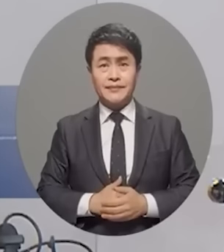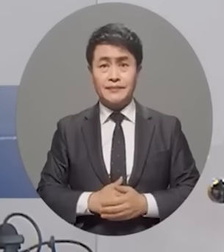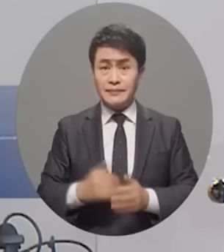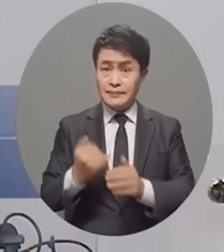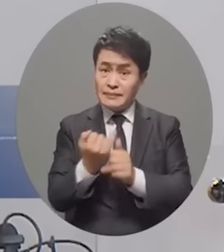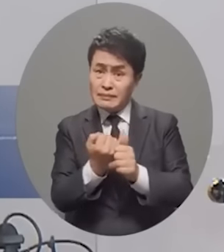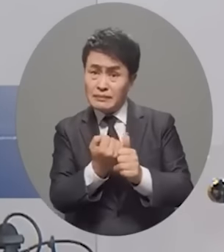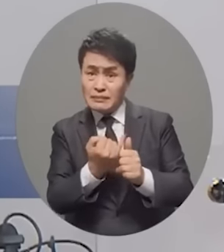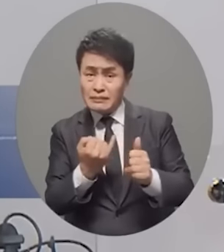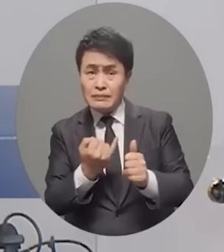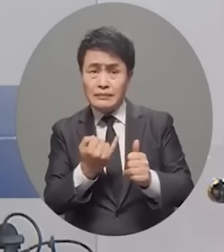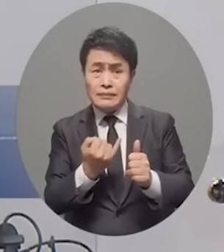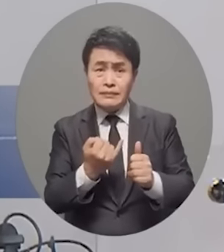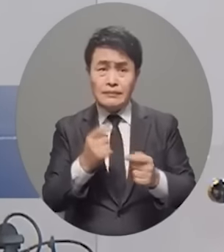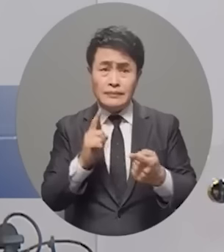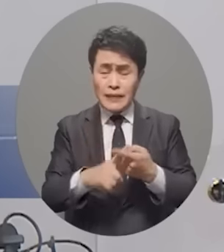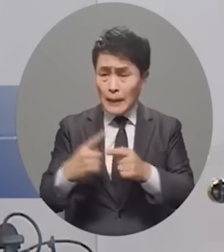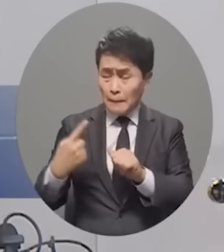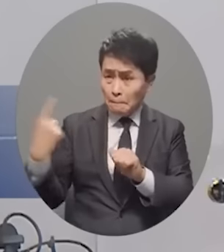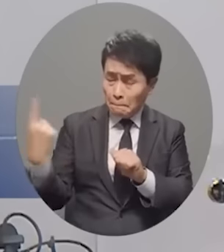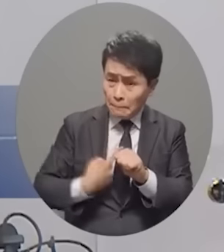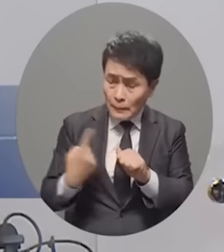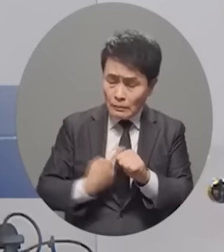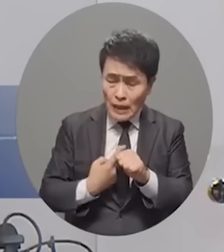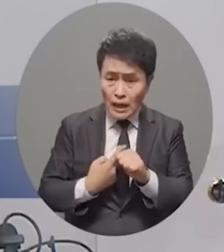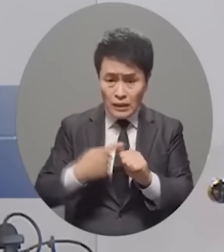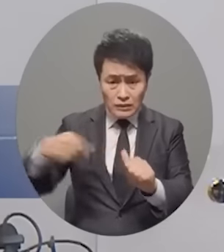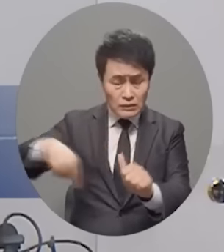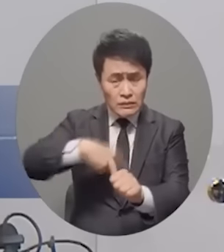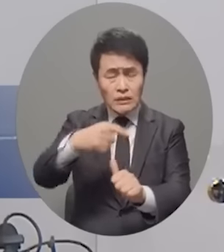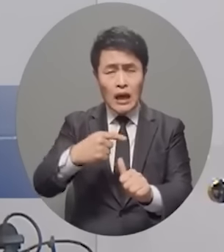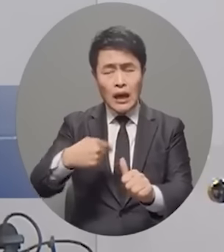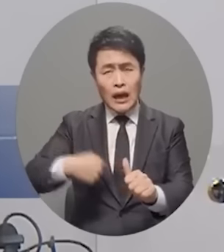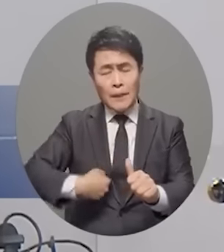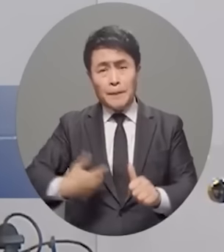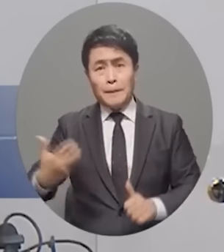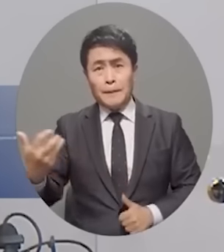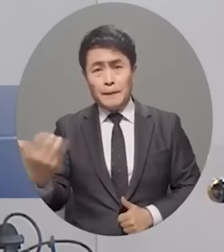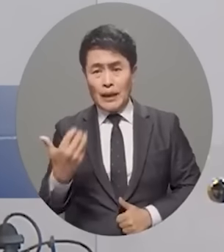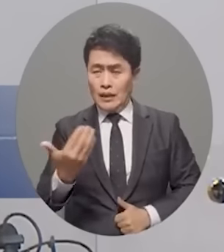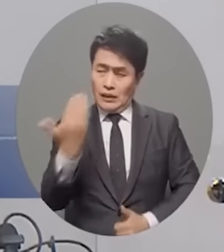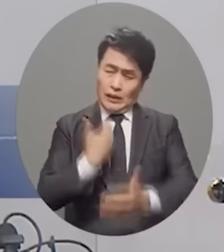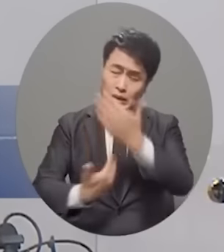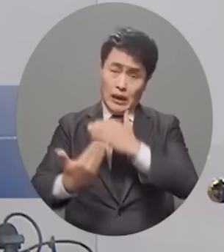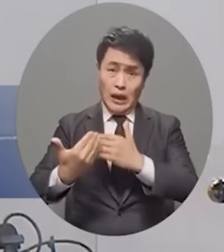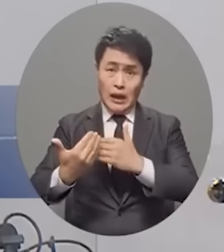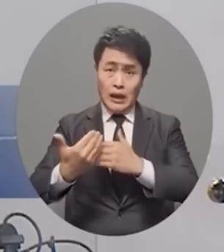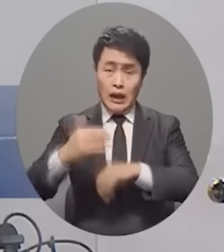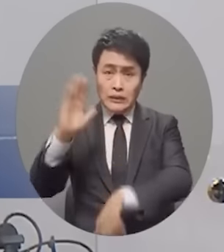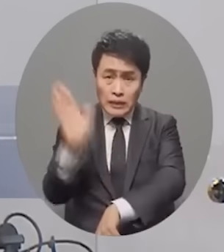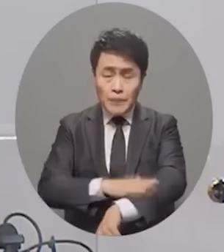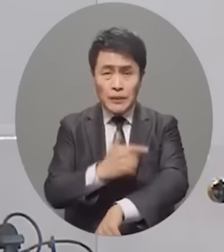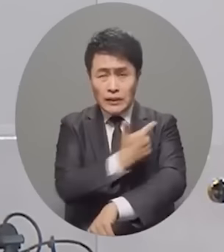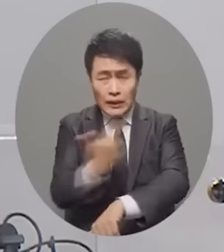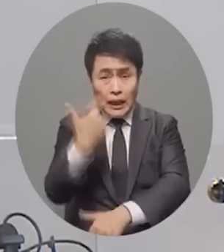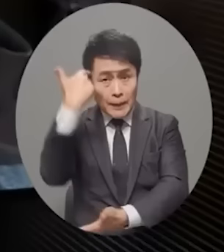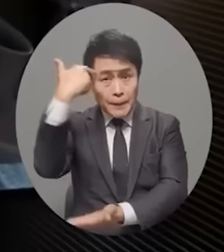남편이 비난받는 현실에 너무 가슴이 무너집니다. 과거의 잘못을 깊이 반성하고.